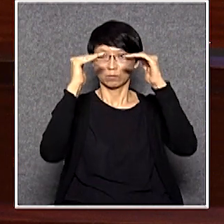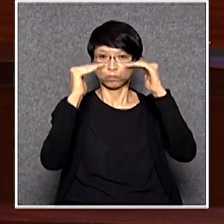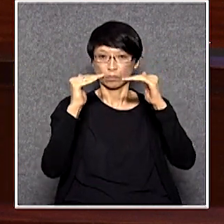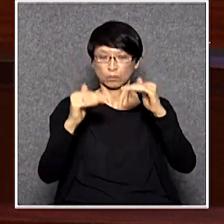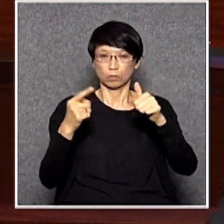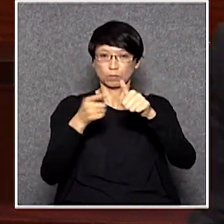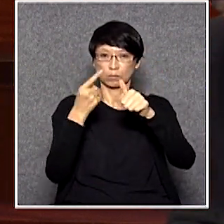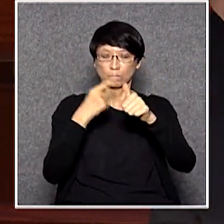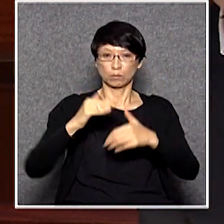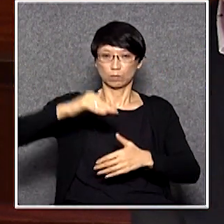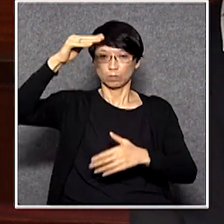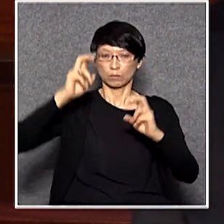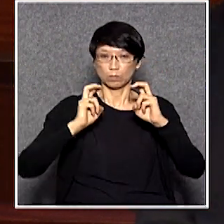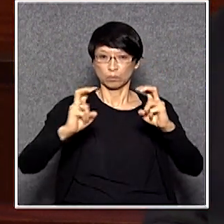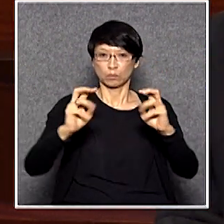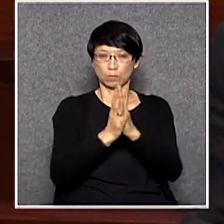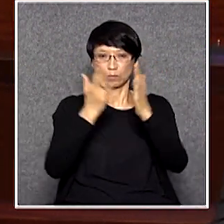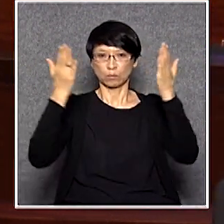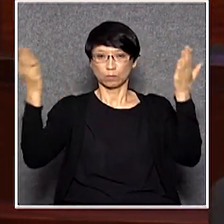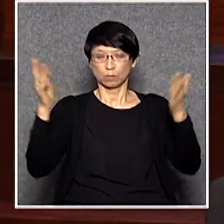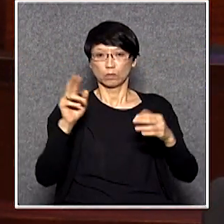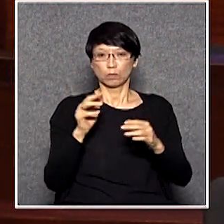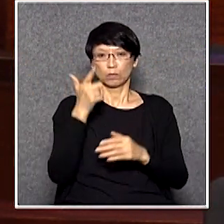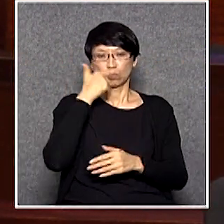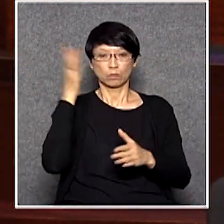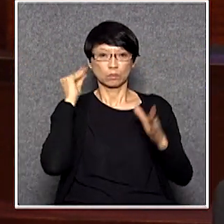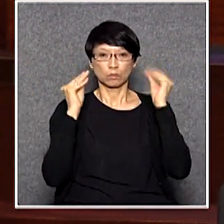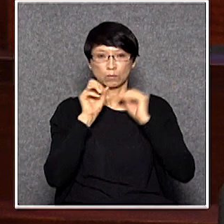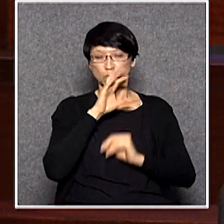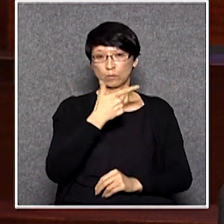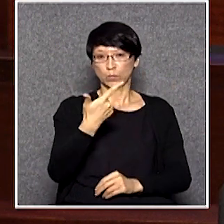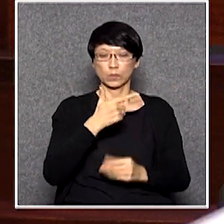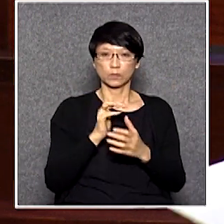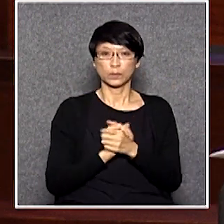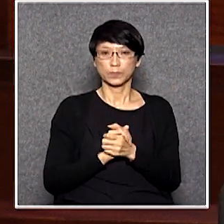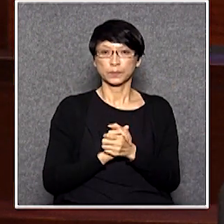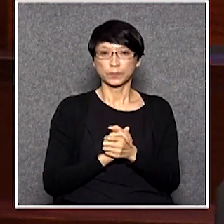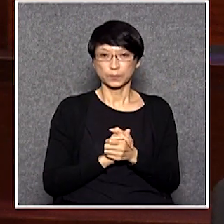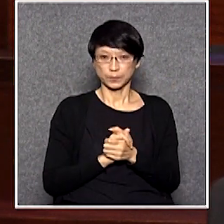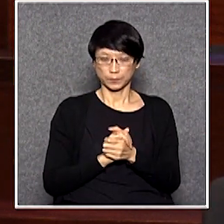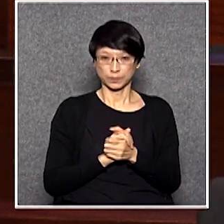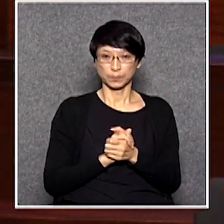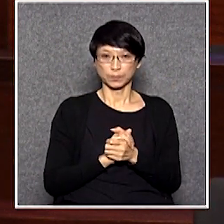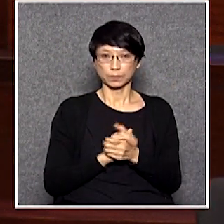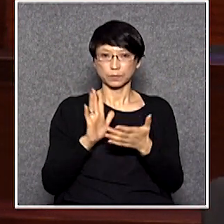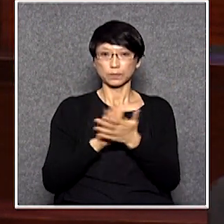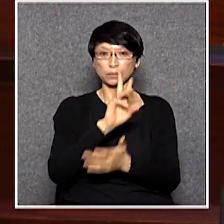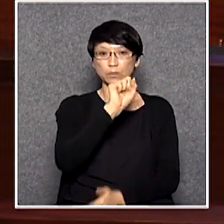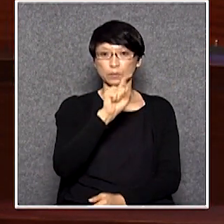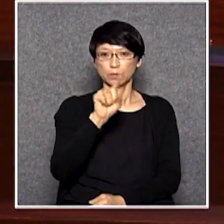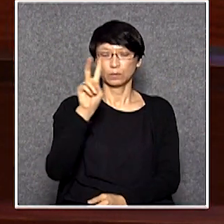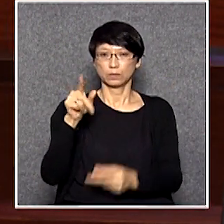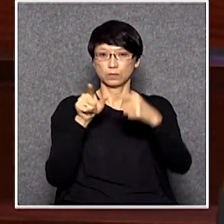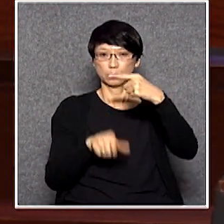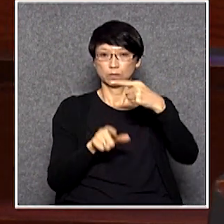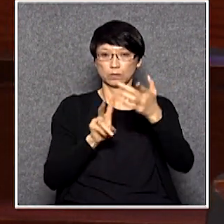鐵，新聞登到這樣，是吧？主席，在2010年的1月，